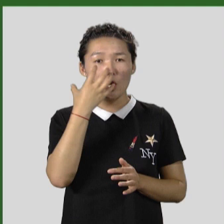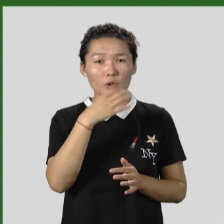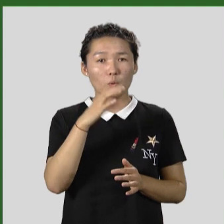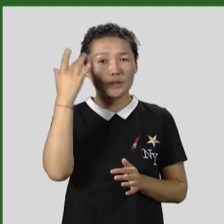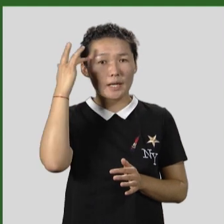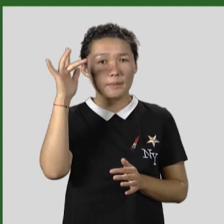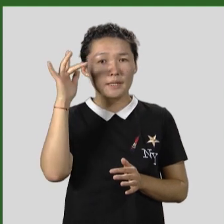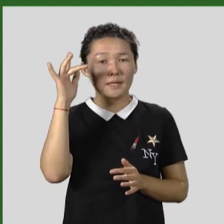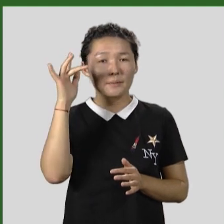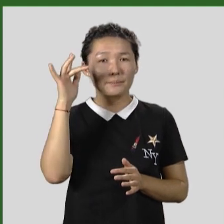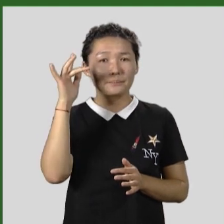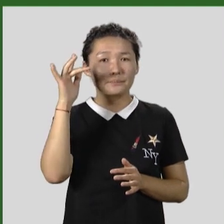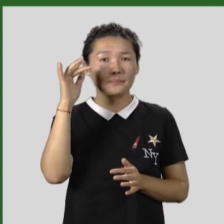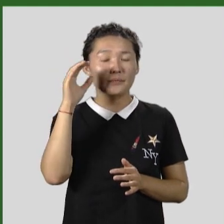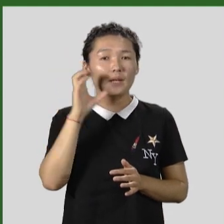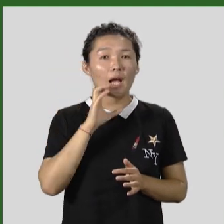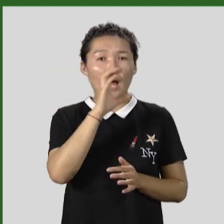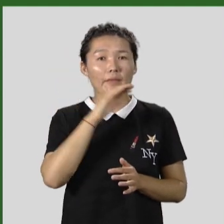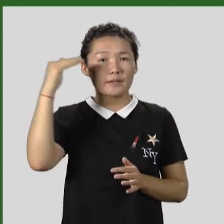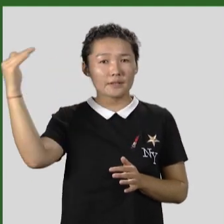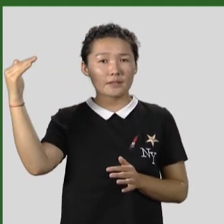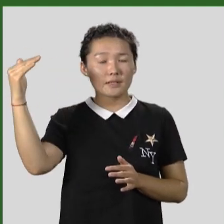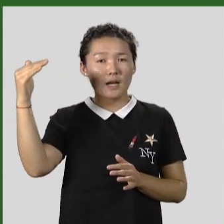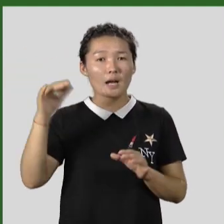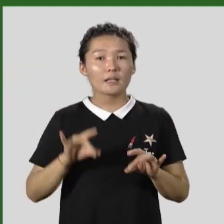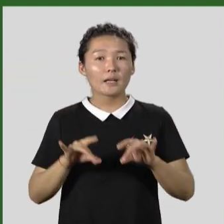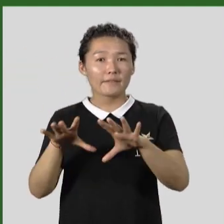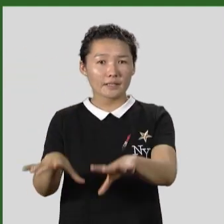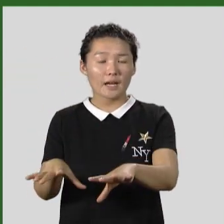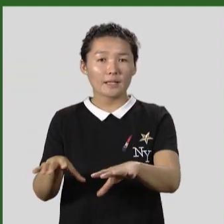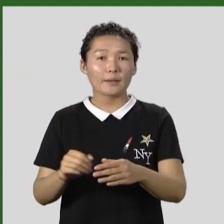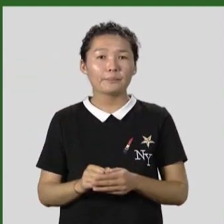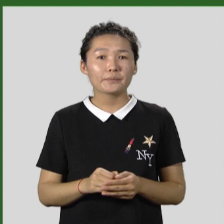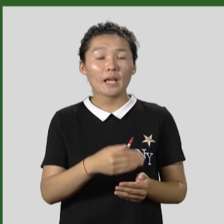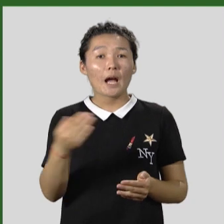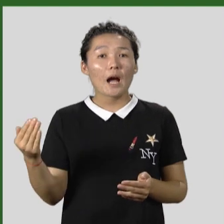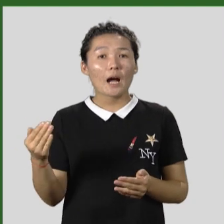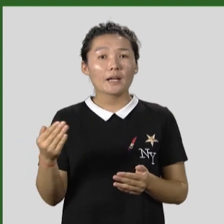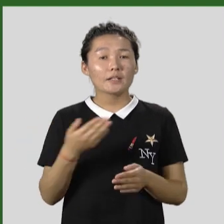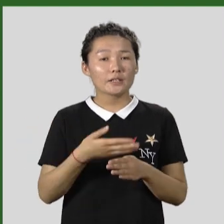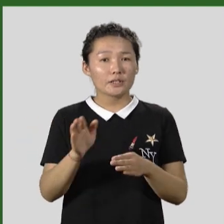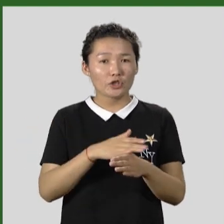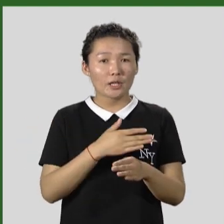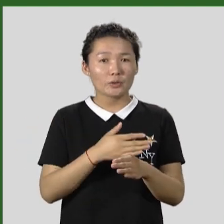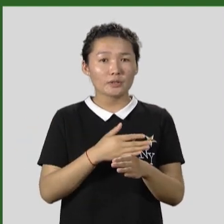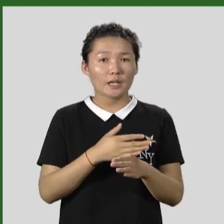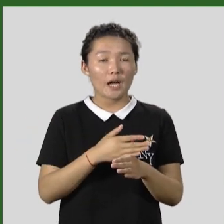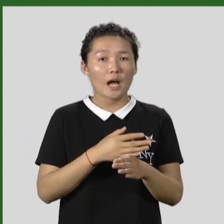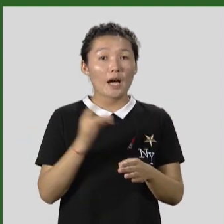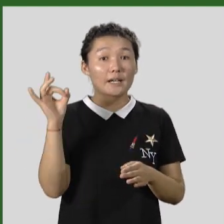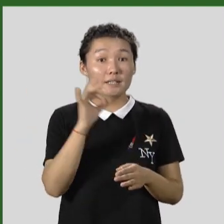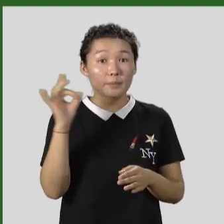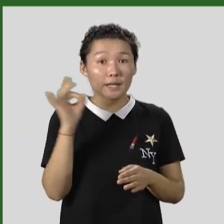Америка, Антарктида и Австралия. Они различаются размерами, очертанием береговой